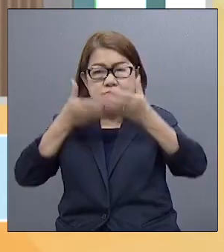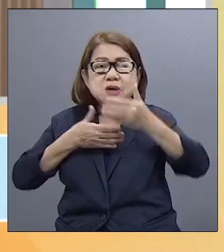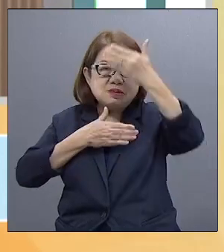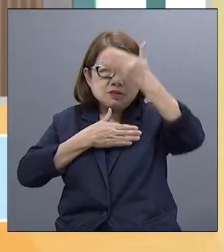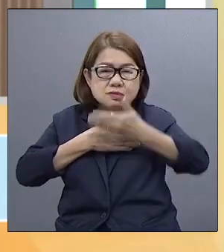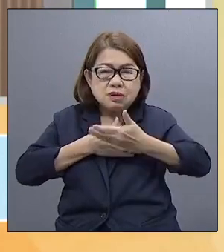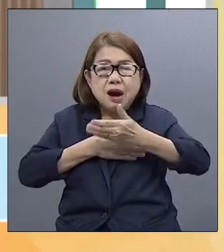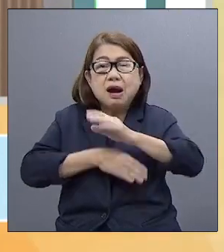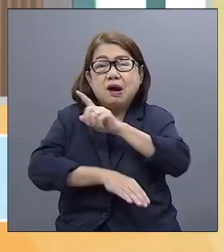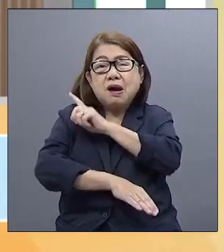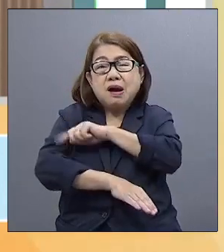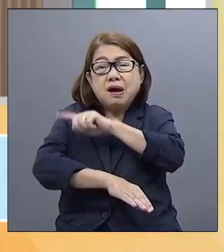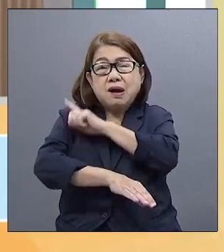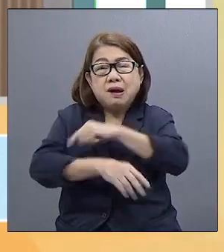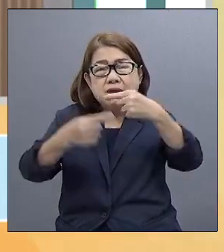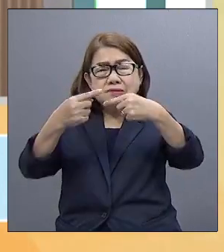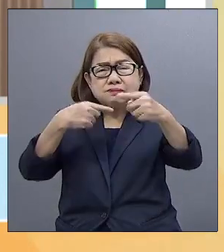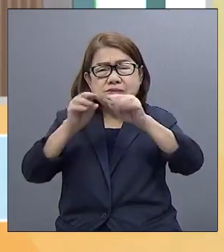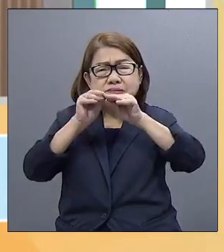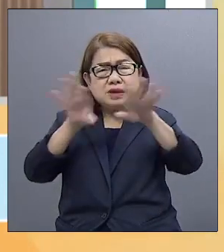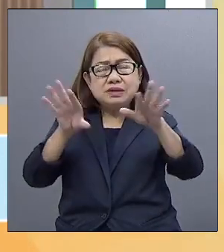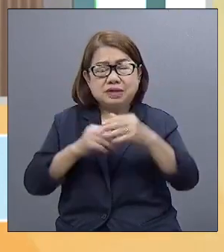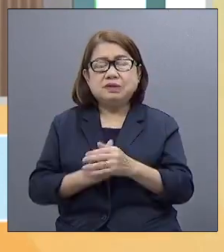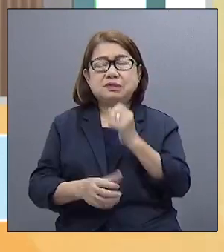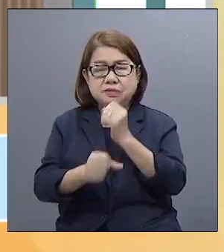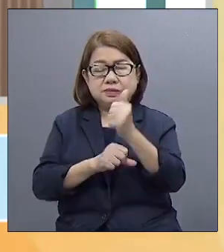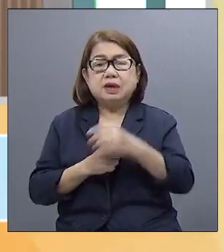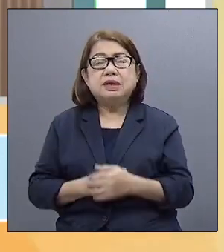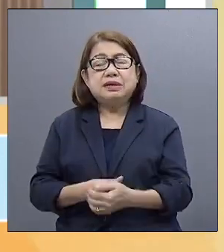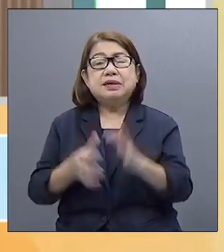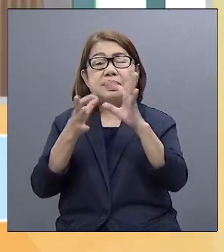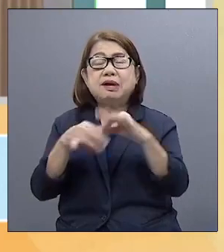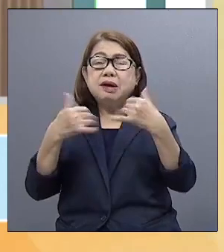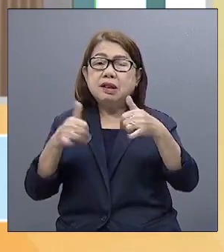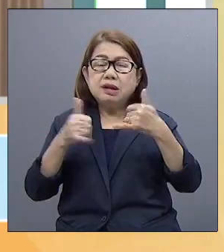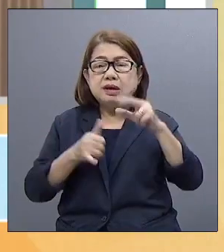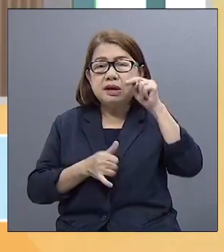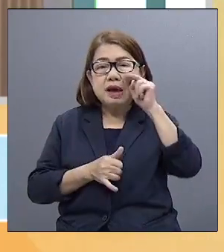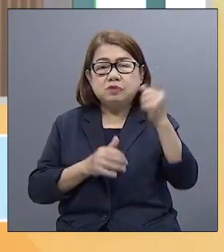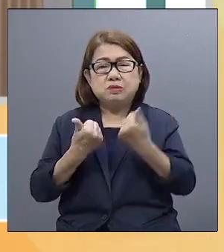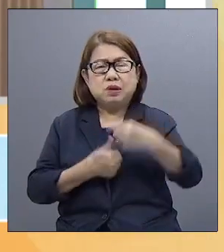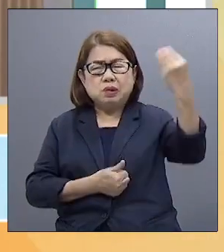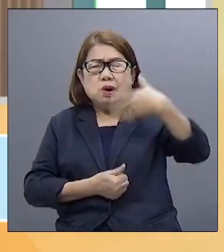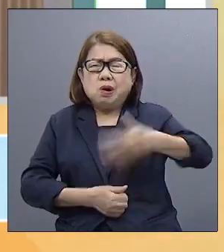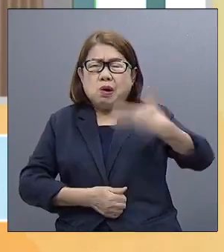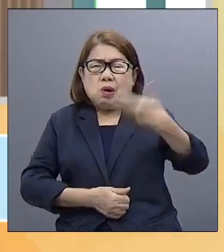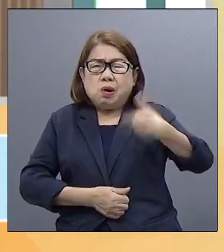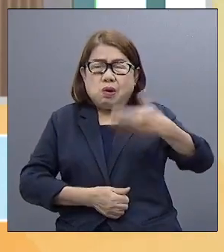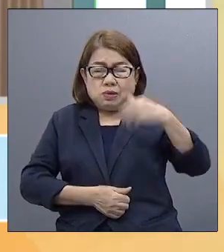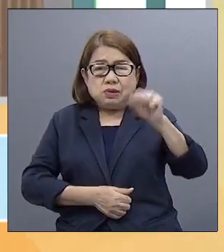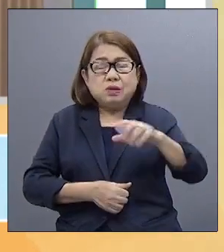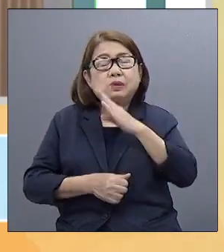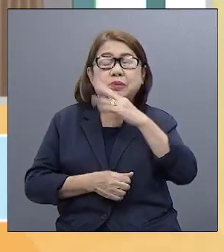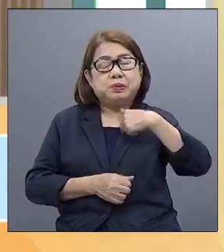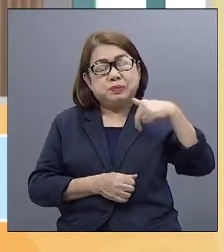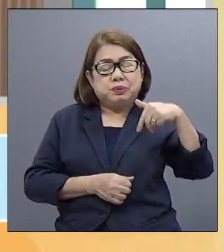อต้นบอกเนี่ยคือก็อาจจะพอช่วยได้บ้างนะครับเอาทีนี้มาถึงเรื่องของการเล่นครับหมอต้นครับอากาศที่มันร้อนขนาดนี้เนี่ยสมมุติว่าผมเดิน